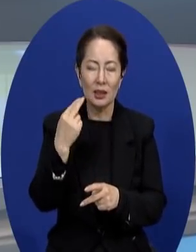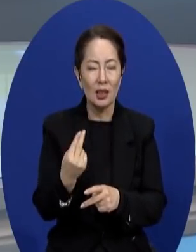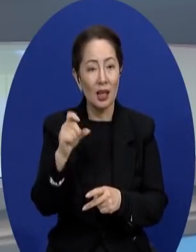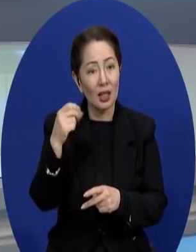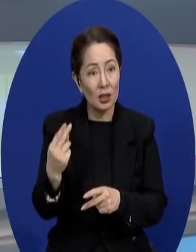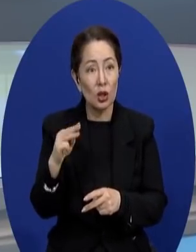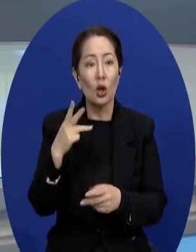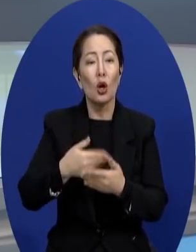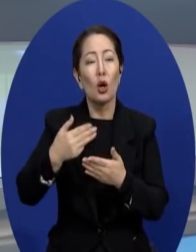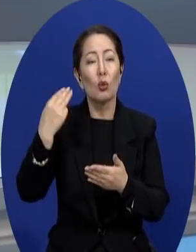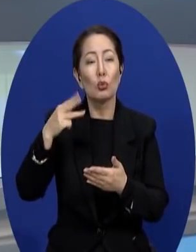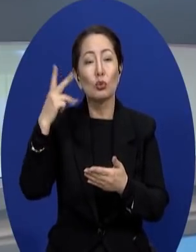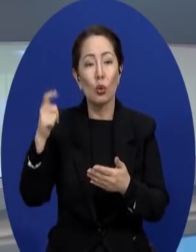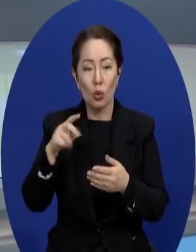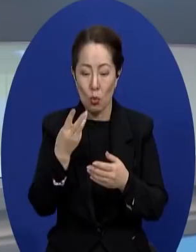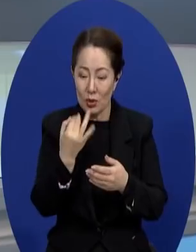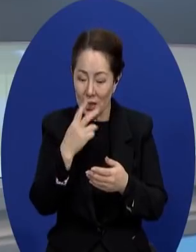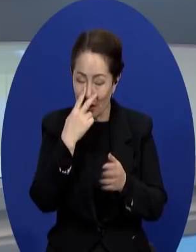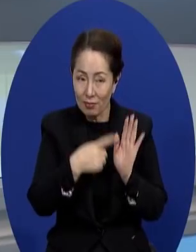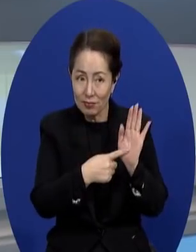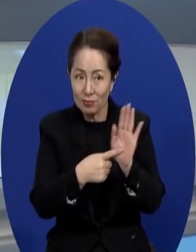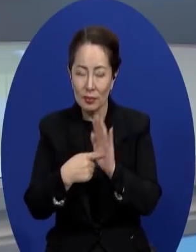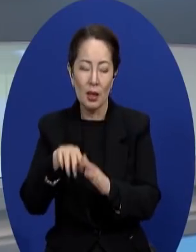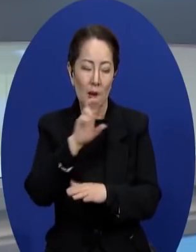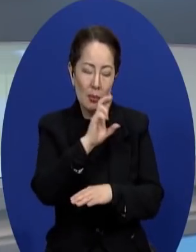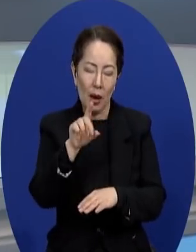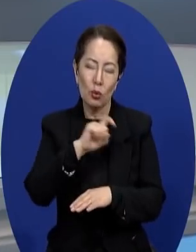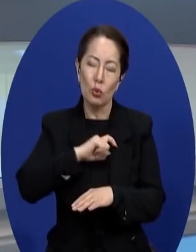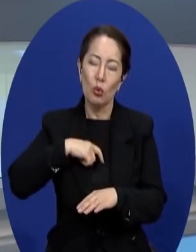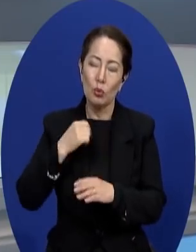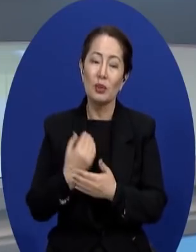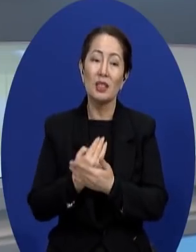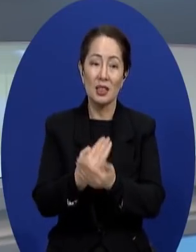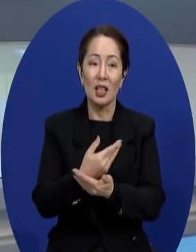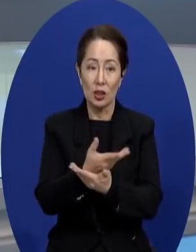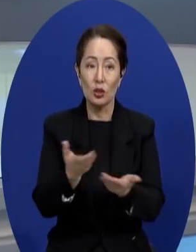өнгөрсөн хугацаанд чиг үүргийн дагуу хамтран ажилласан байгууллага хувь хүмүүсийг шагнаж урамшууллаа.